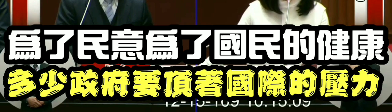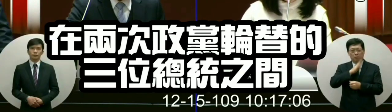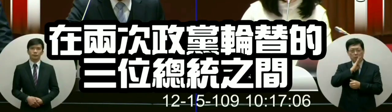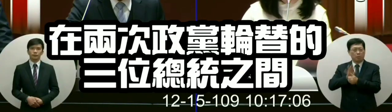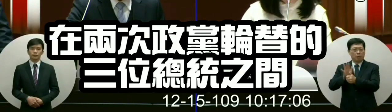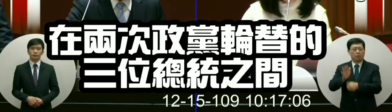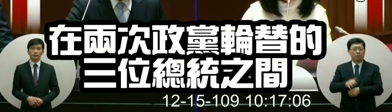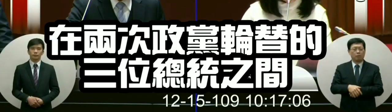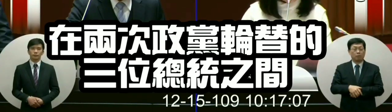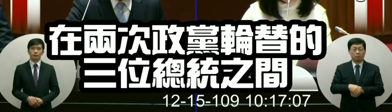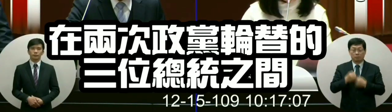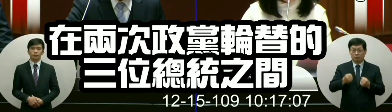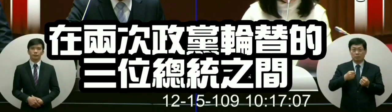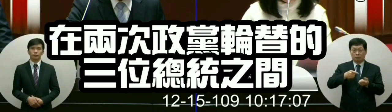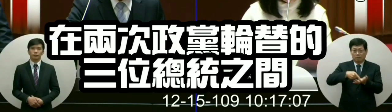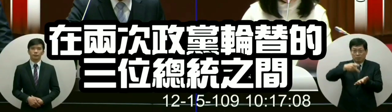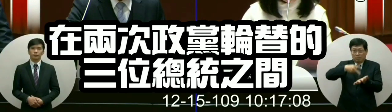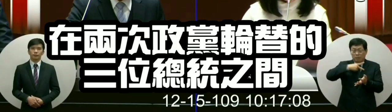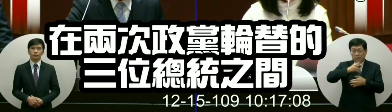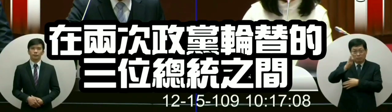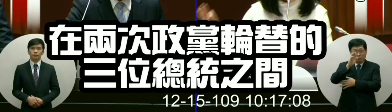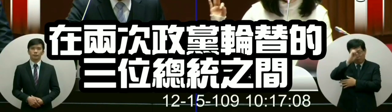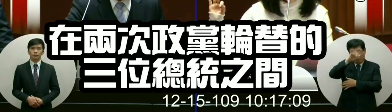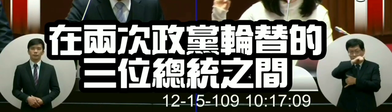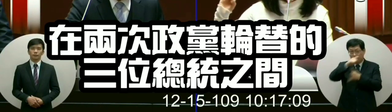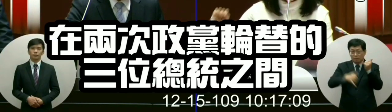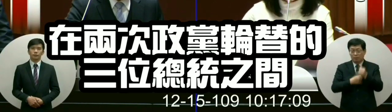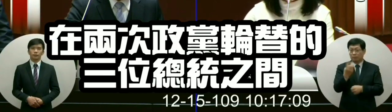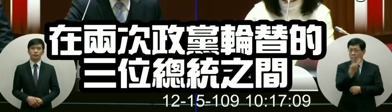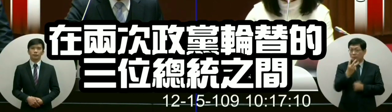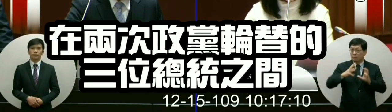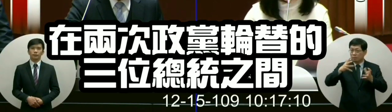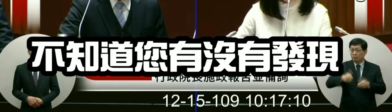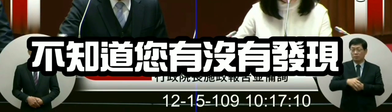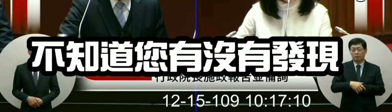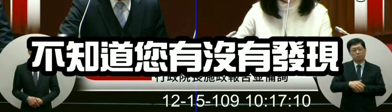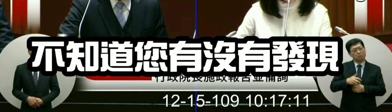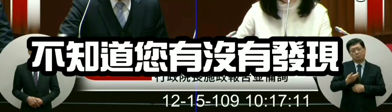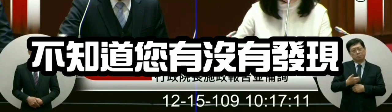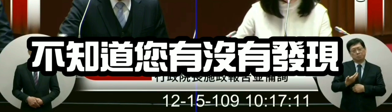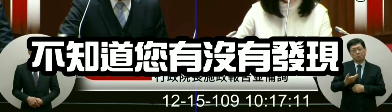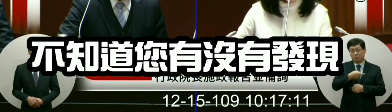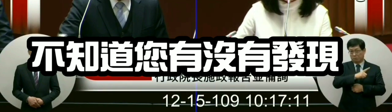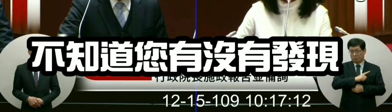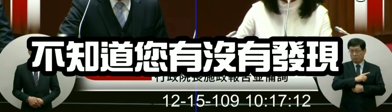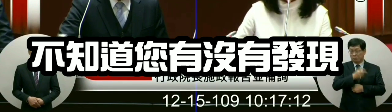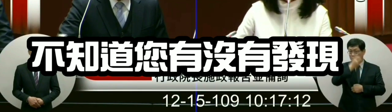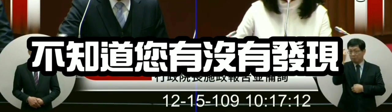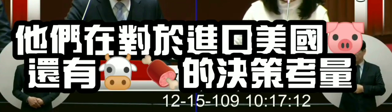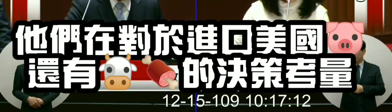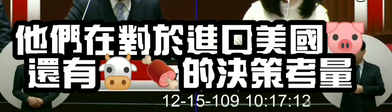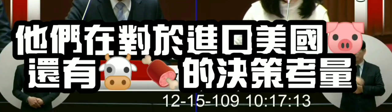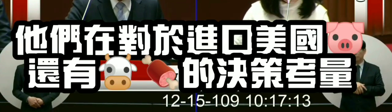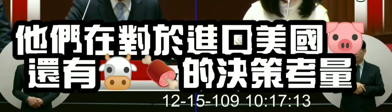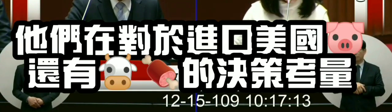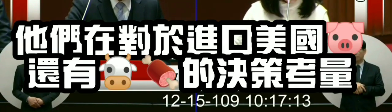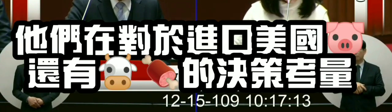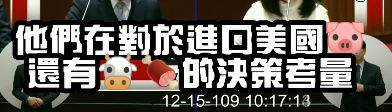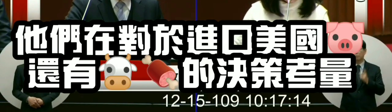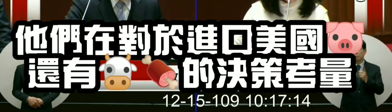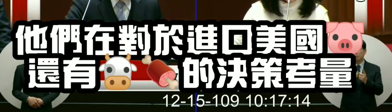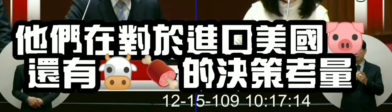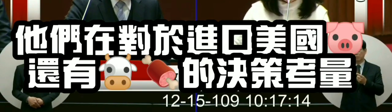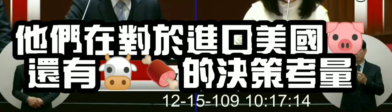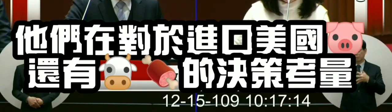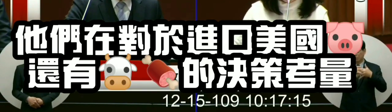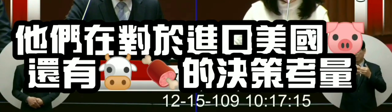力。在两次政党轮替的三位总统之间，不知道您有没有发现，他们在对于